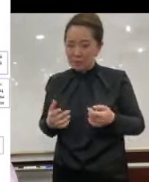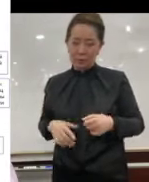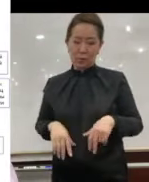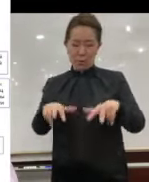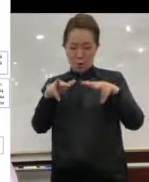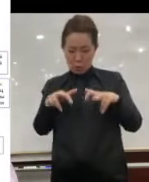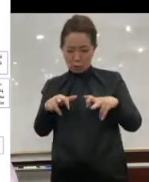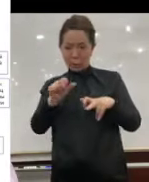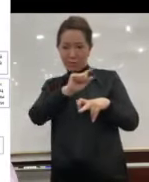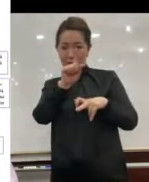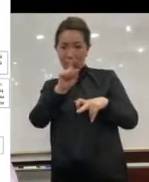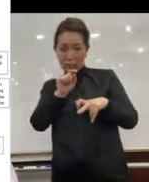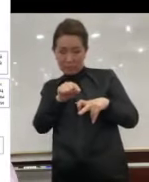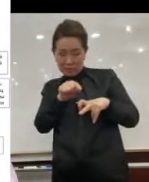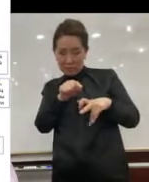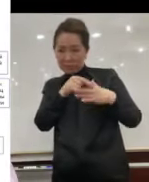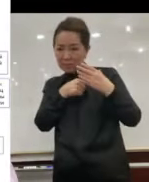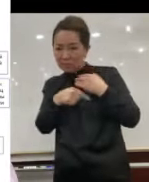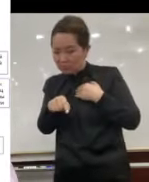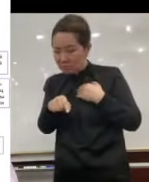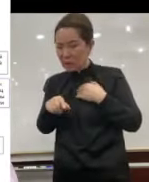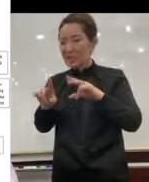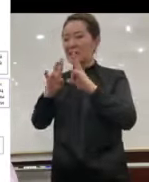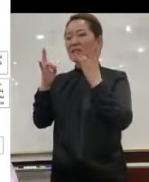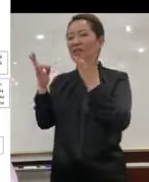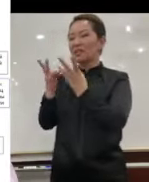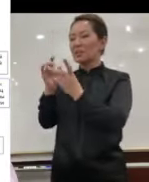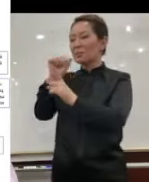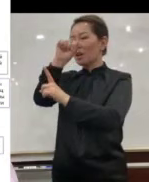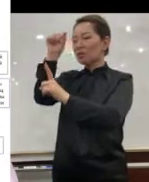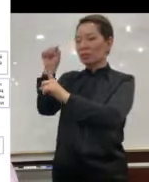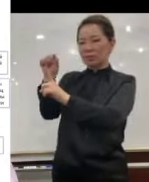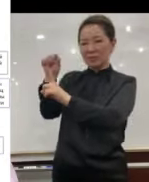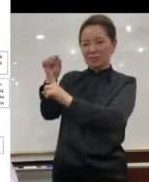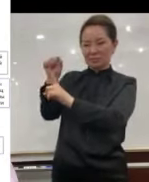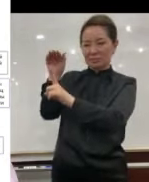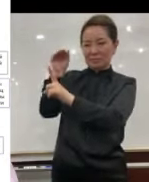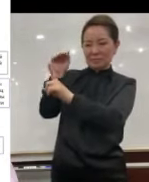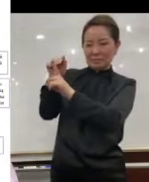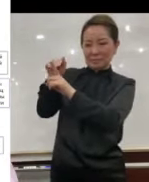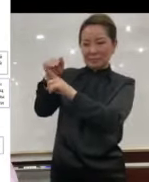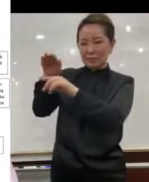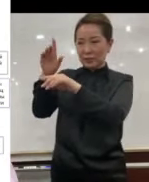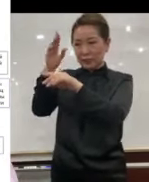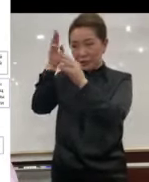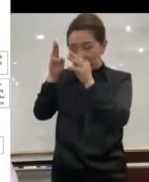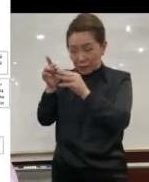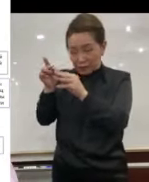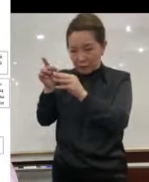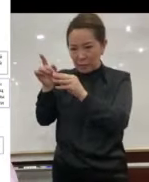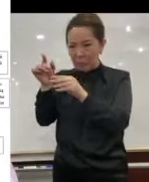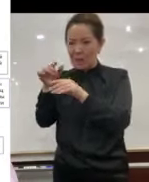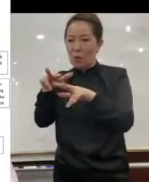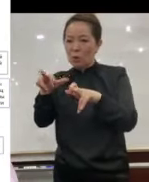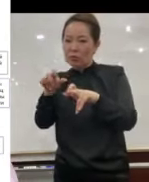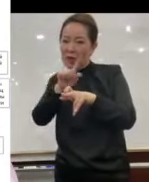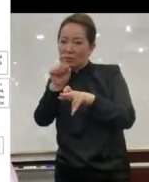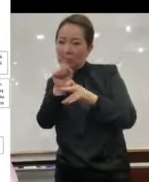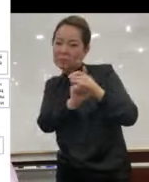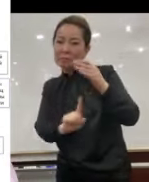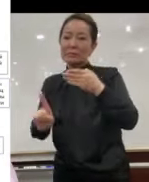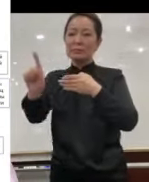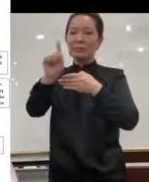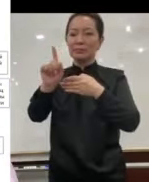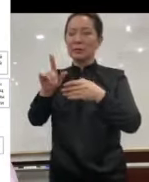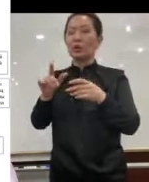нийгмийн асуудлыг шийдвэрлэх асуудлуудын дунд яг сүл нэг тэргүүн игнэнд ороод ирдэггүй тийм ээ бас